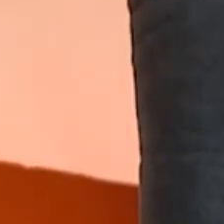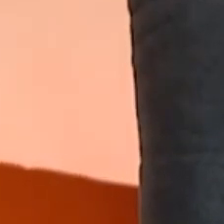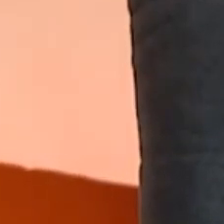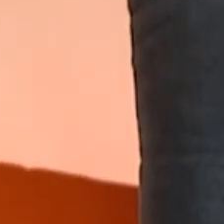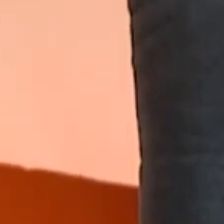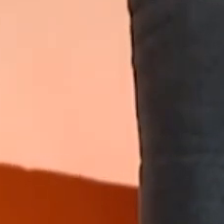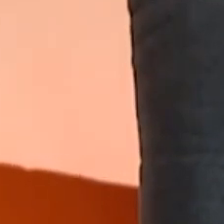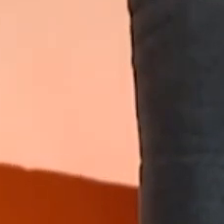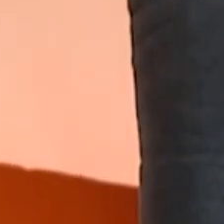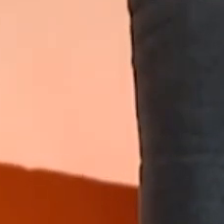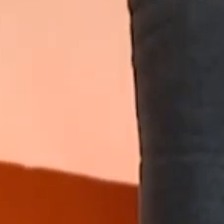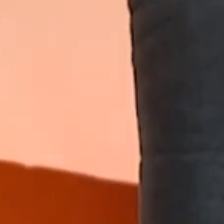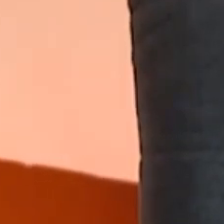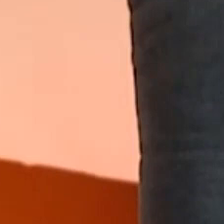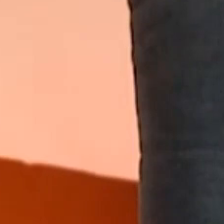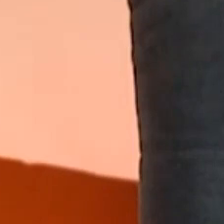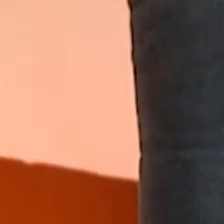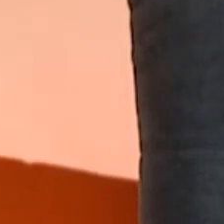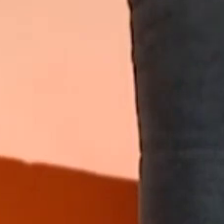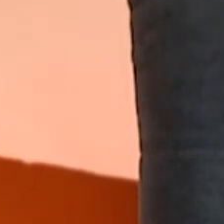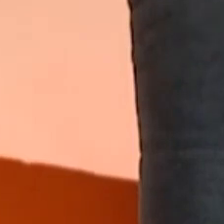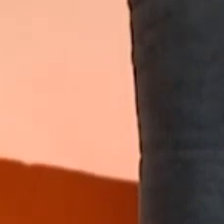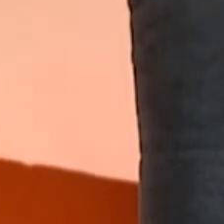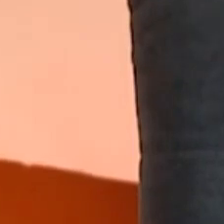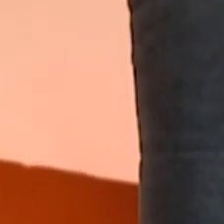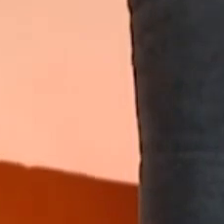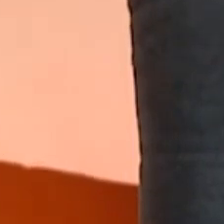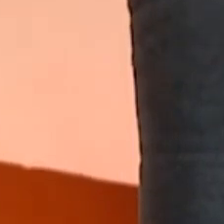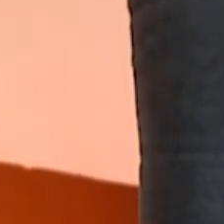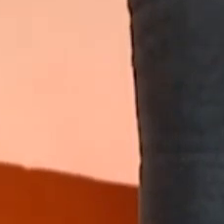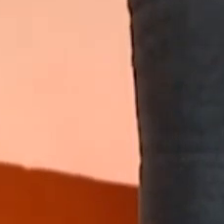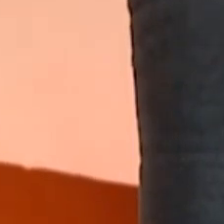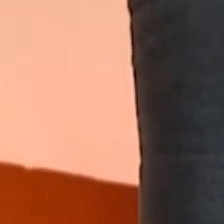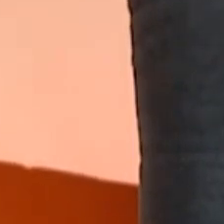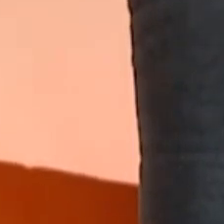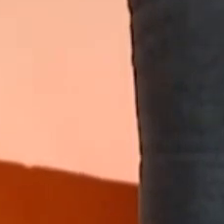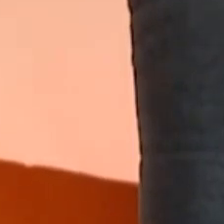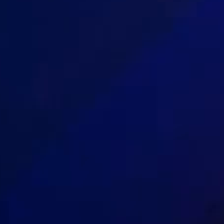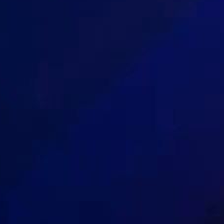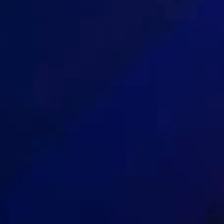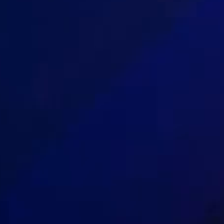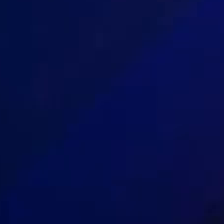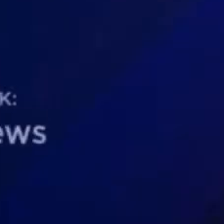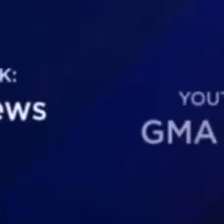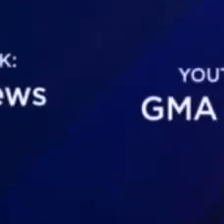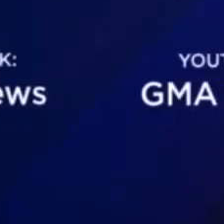maaari kami masubaybayan sa GMA Pinoy TV at www.gmanews.tv.